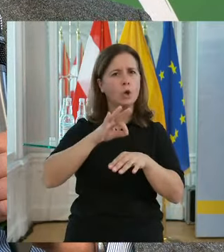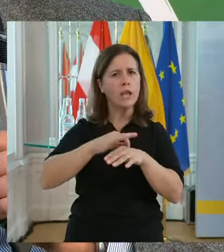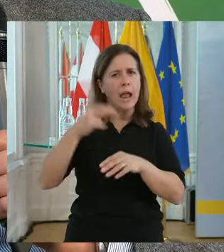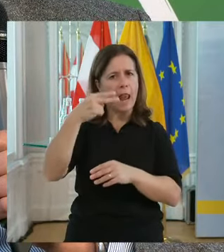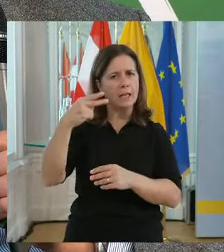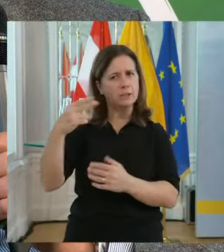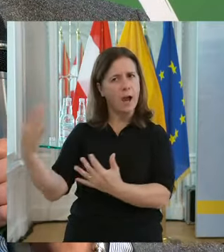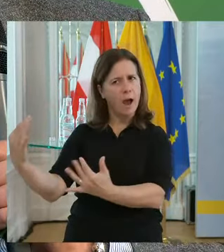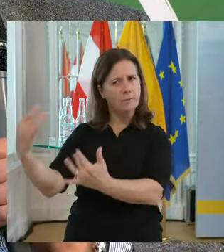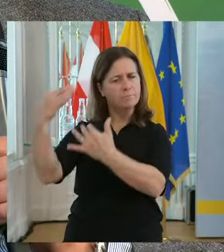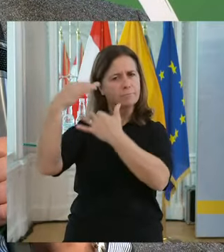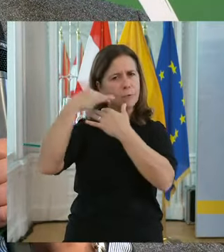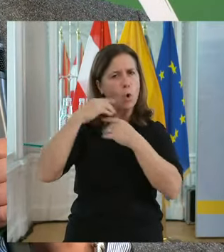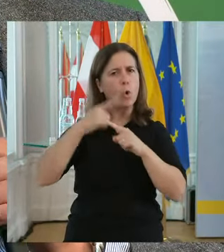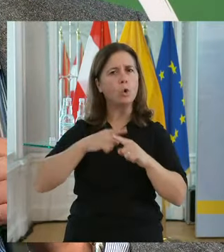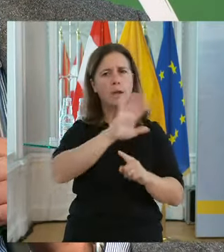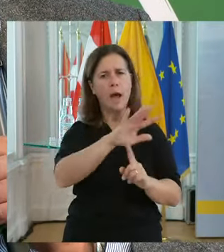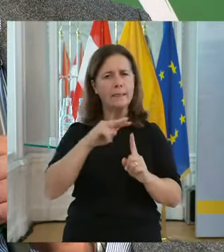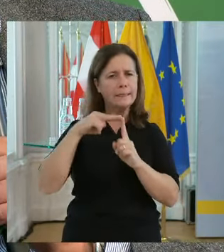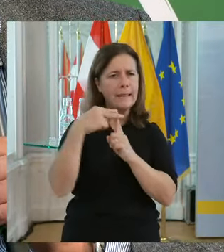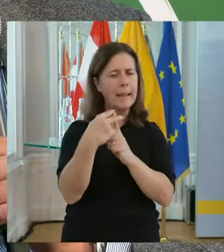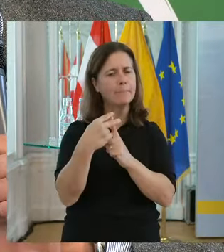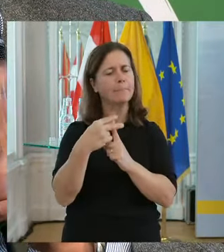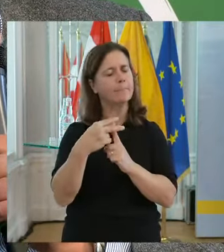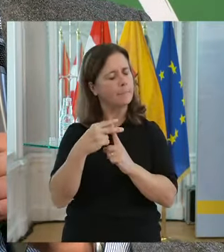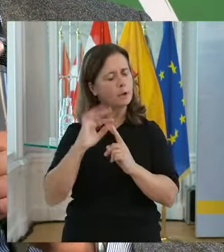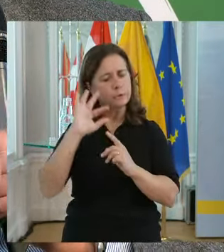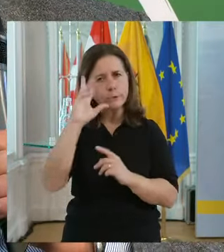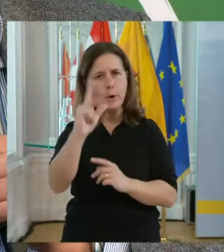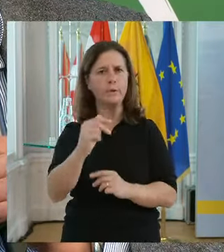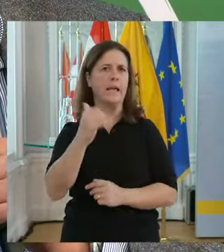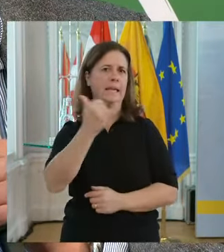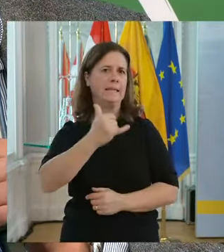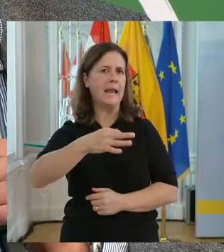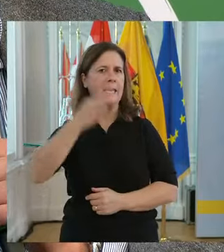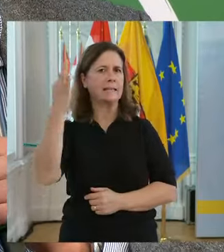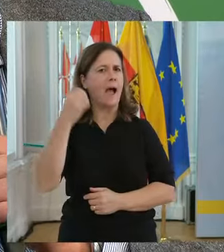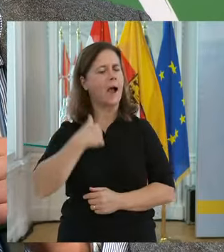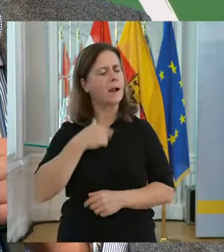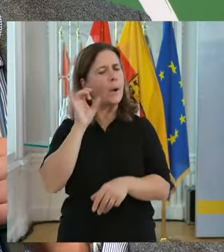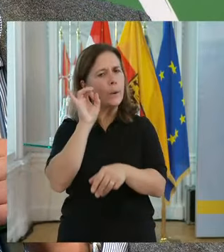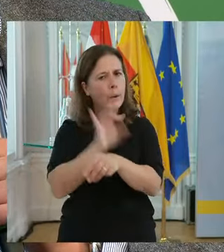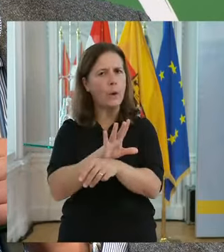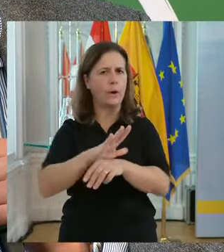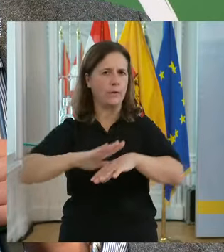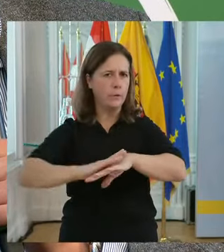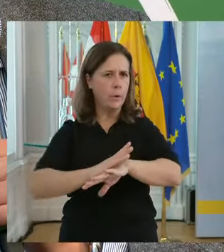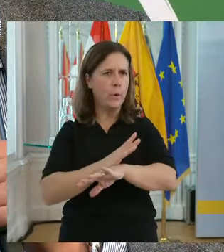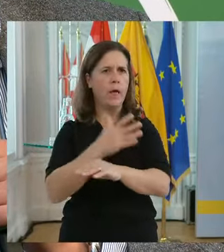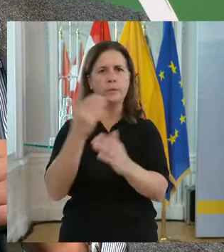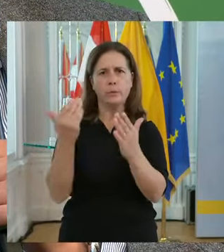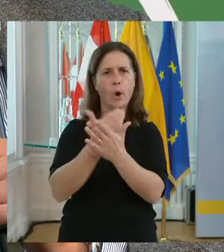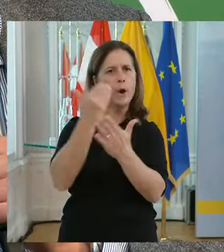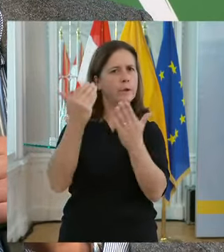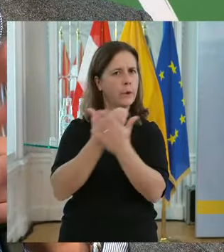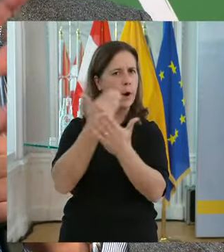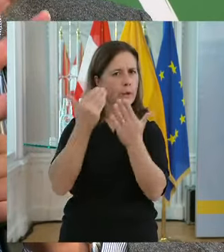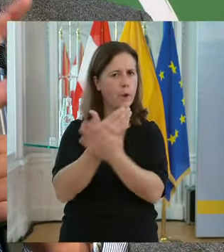und von Ihrem Team. Es ist wirklich jeden Tag beglückend, vieles Neues zu